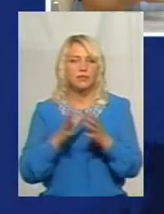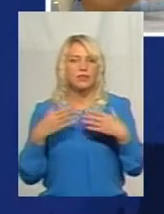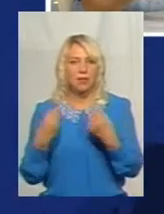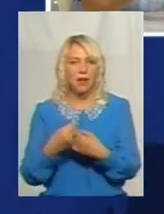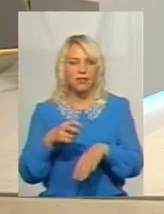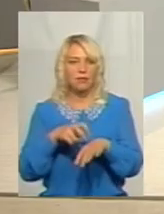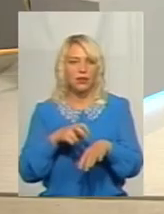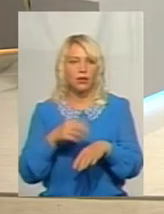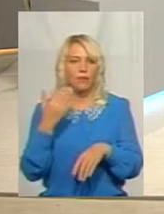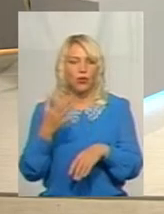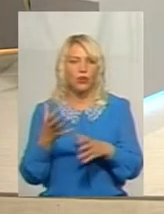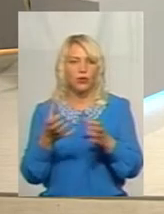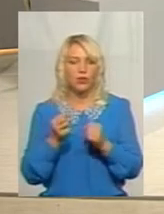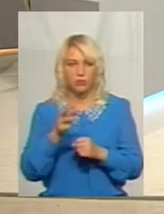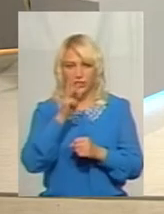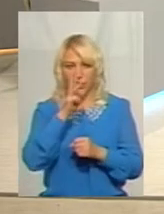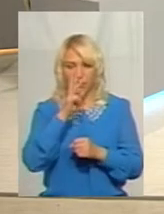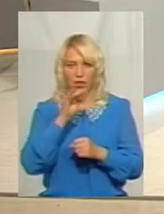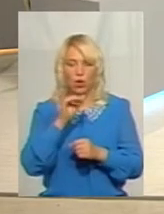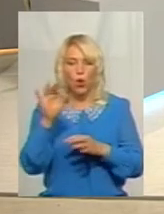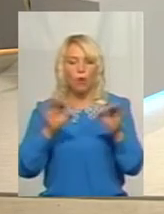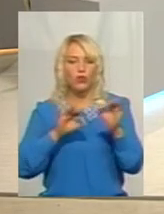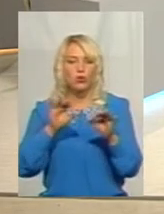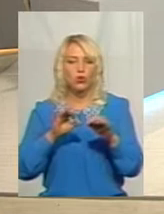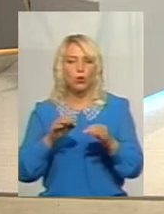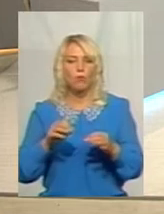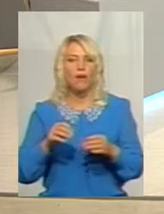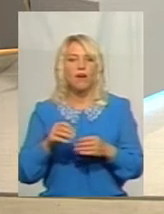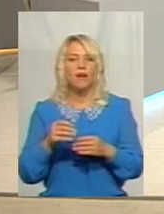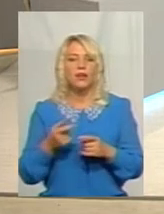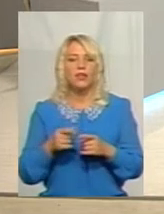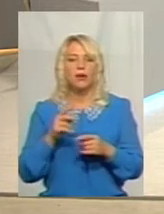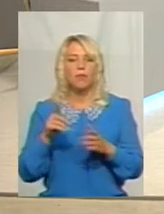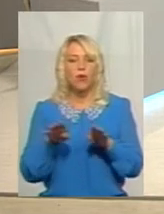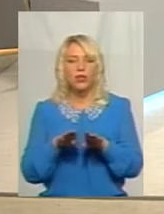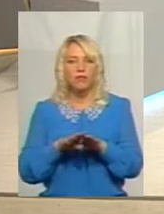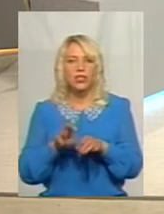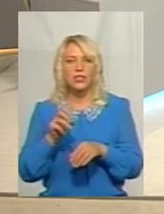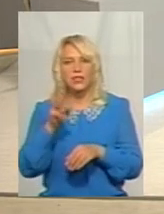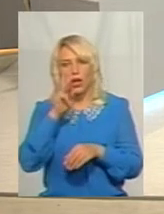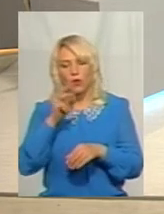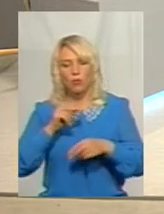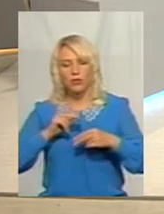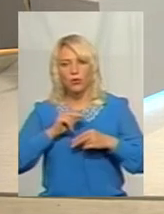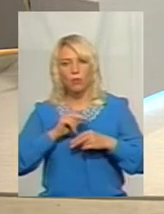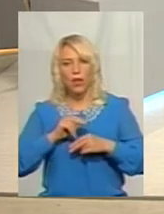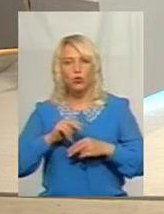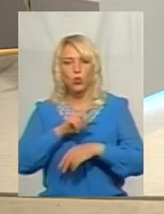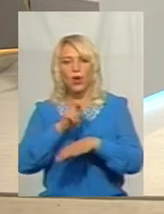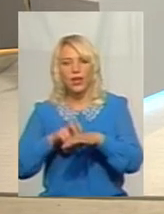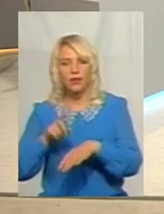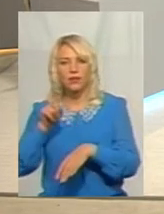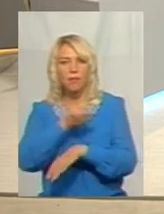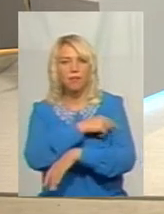отримують заробітну плату в відсотковому відношенні порівняно з заробітною платою лікаря. Так що заробітна плата медсестер там